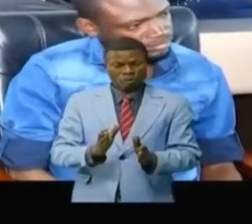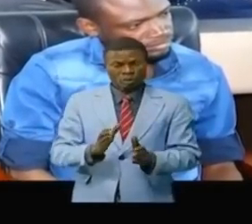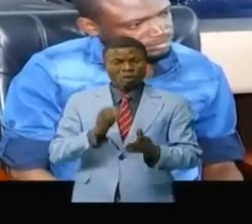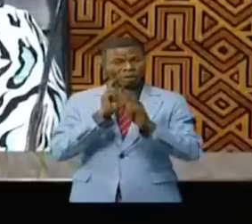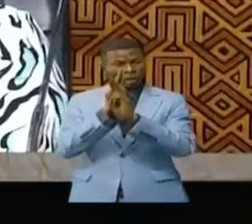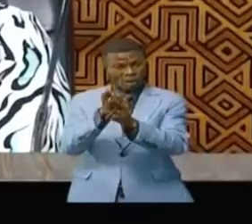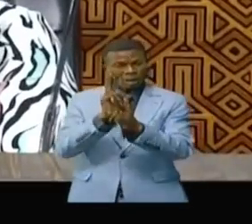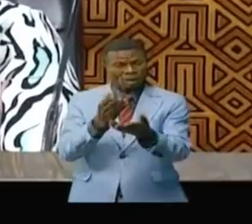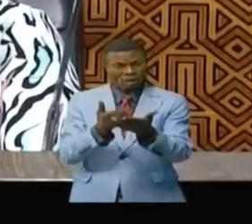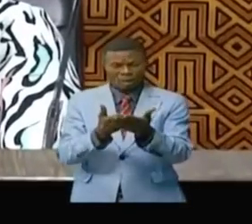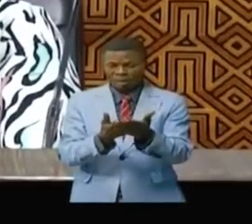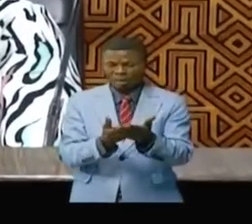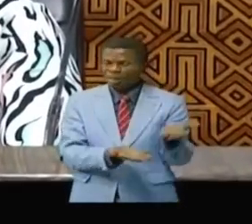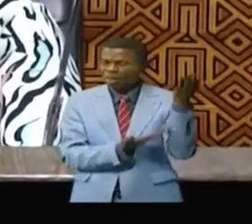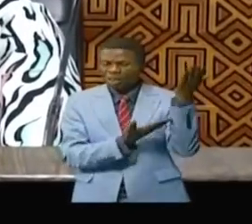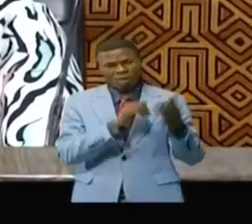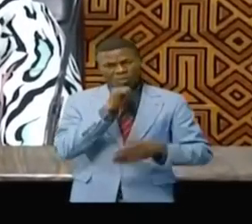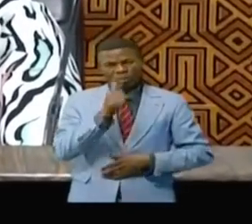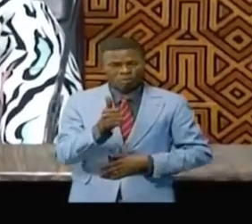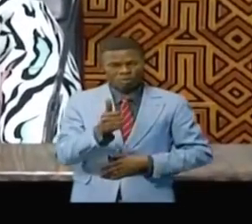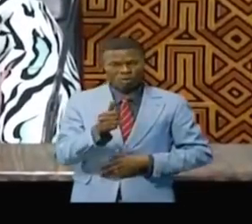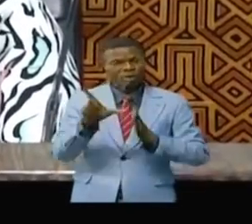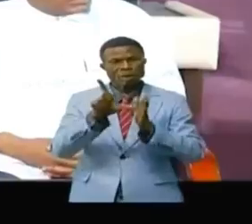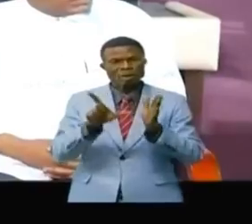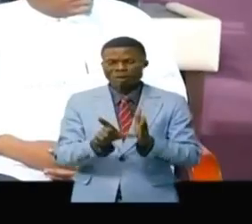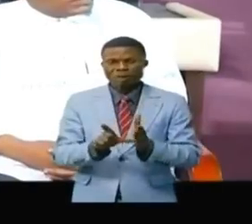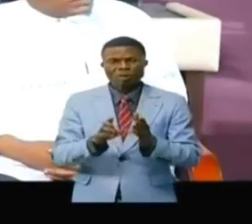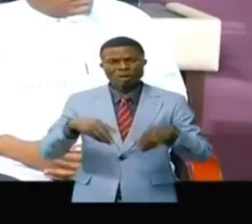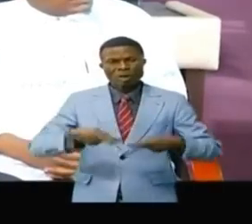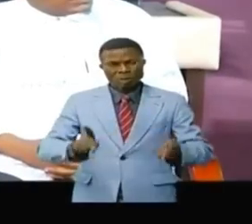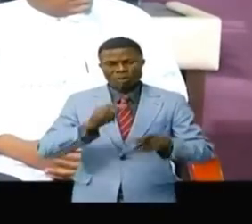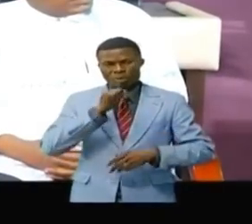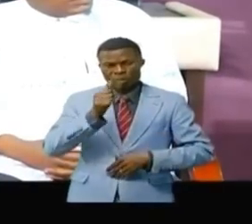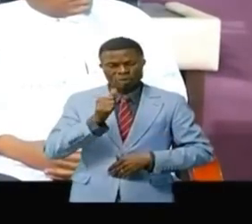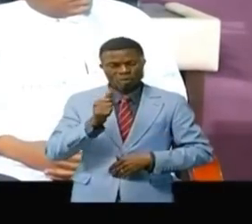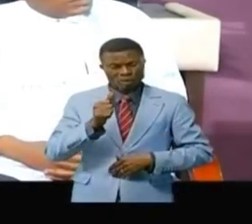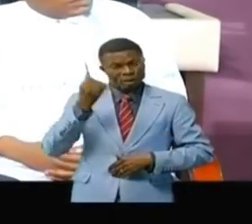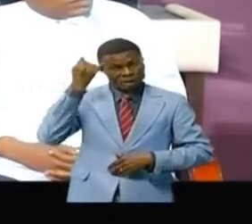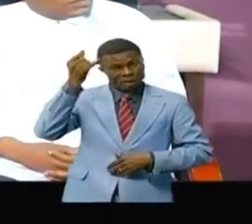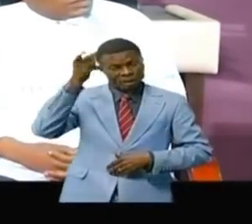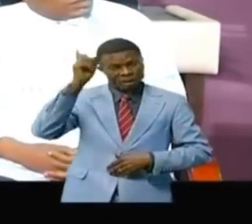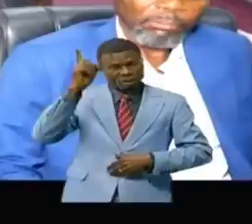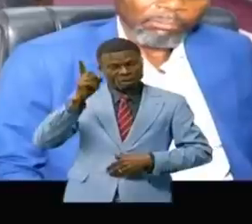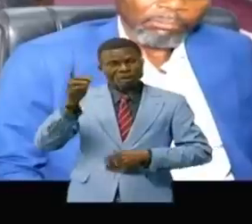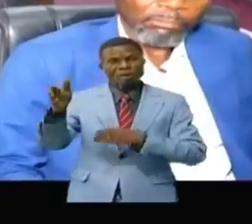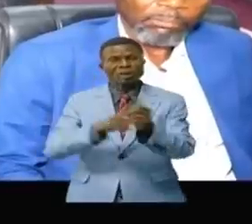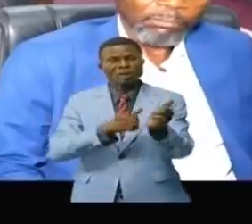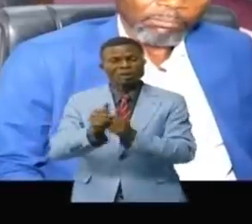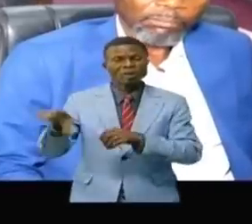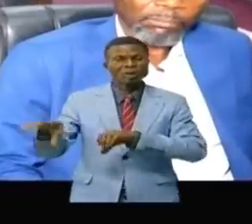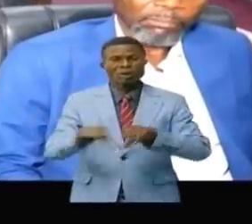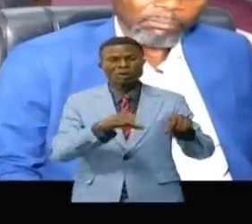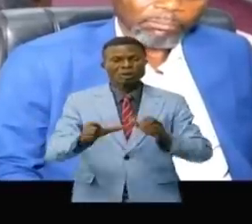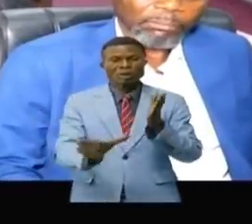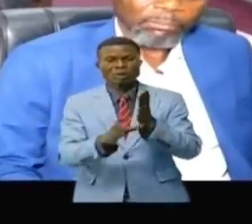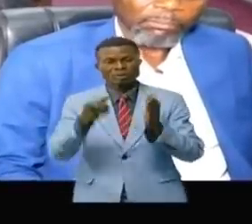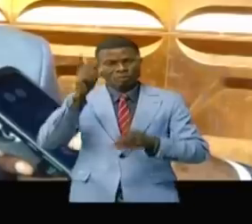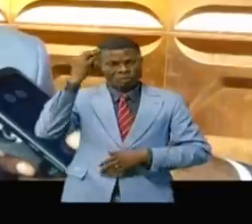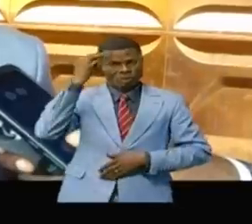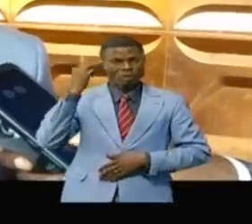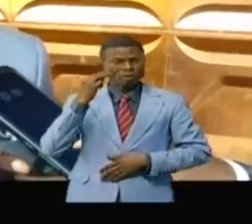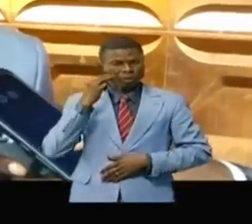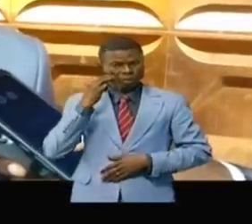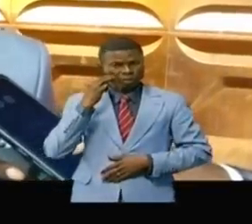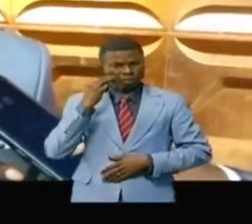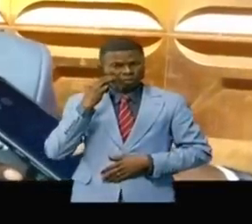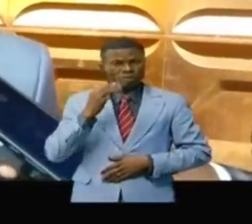observations n'ont aucune base légale et réglementaire. Elles visent tout simplement à fragiliser les actions du vice-premier ministre. Nous